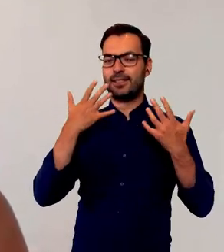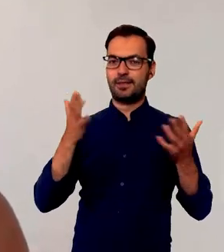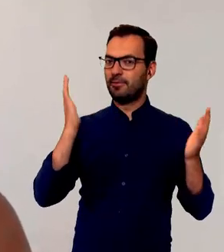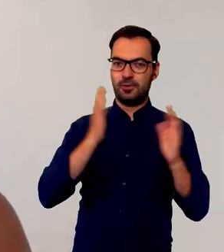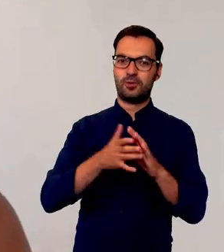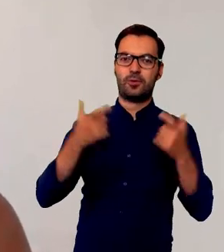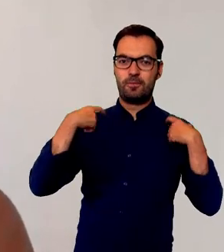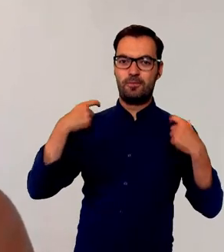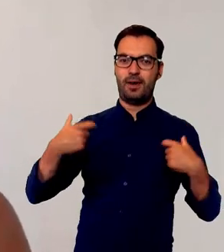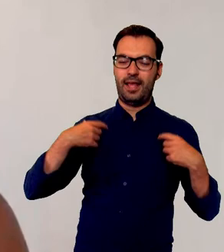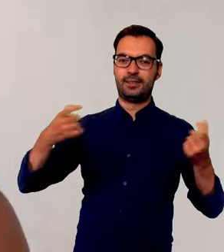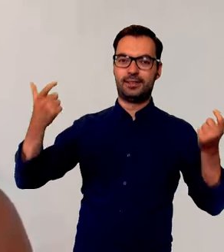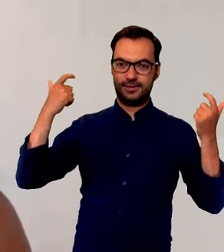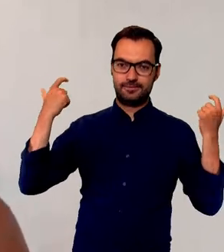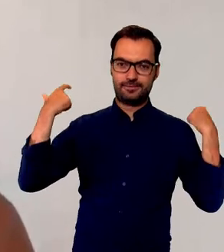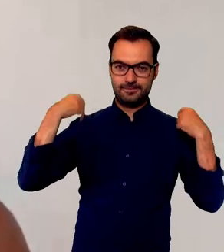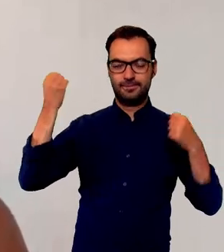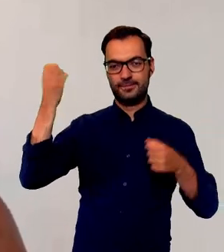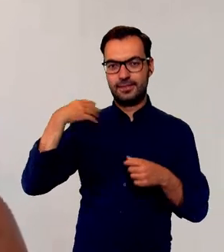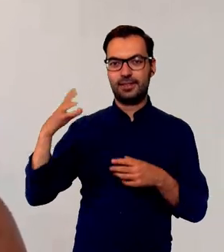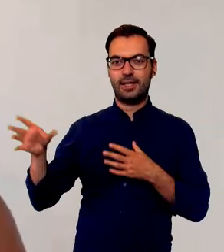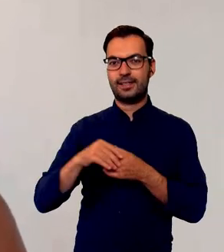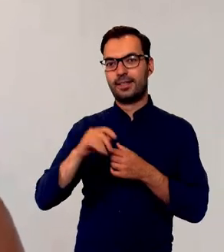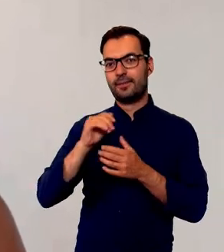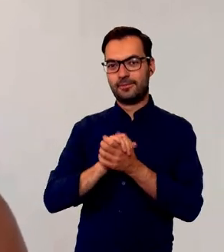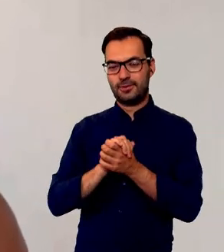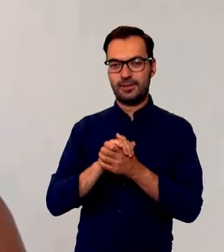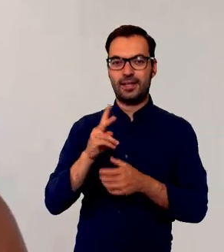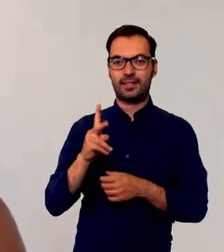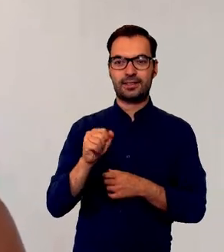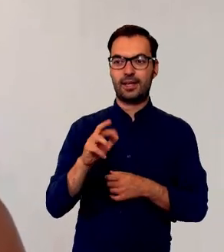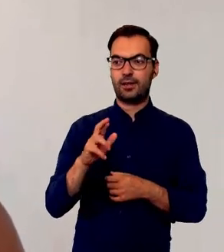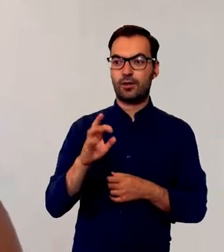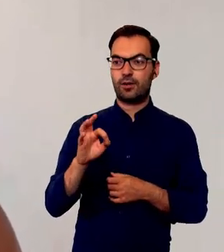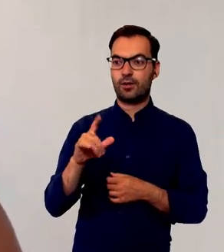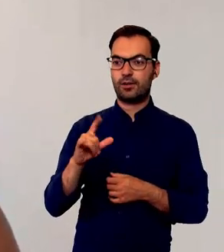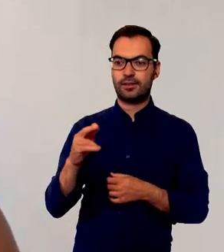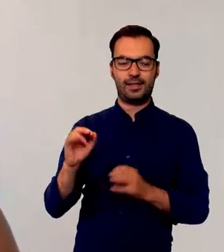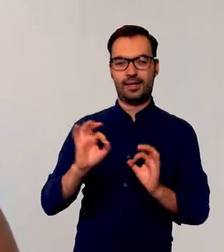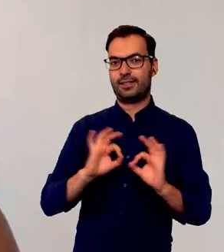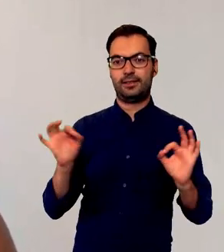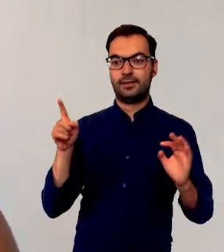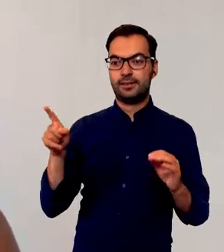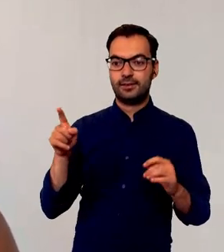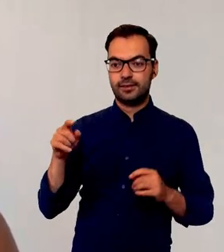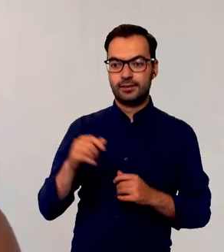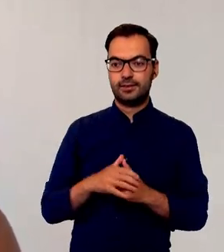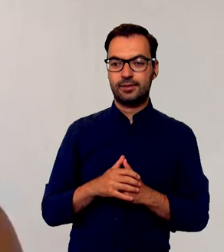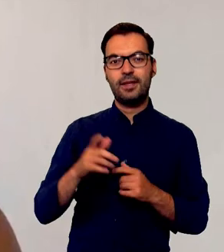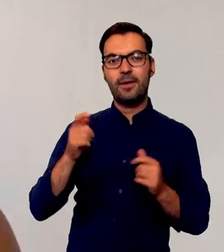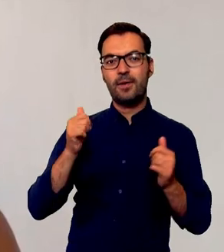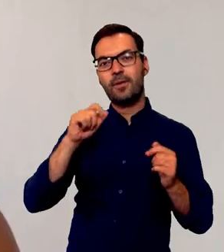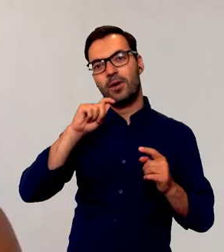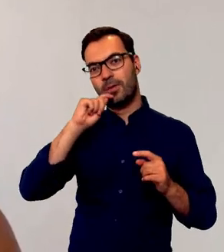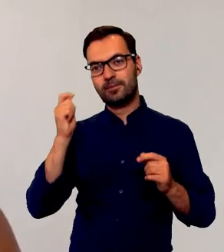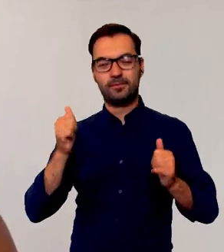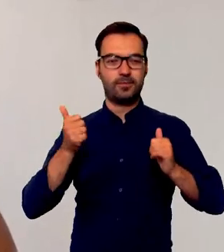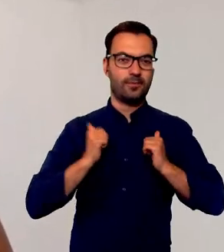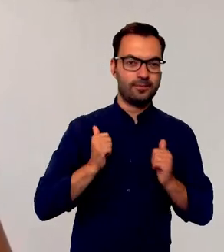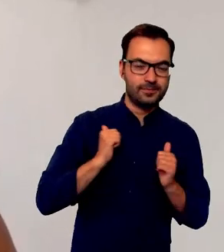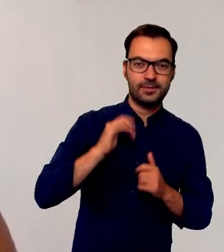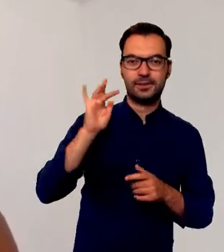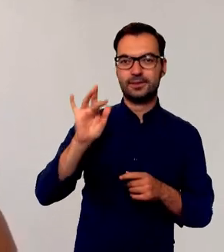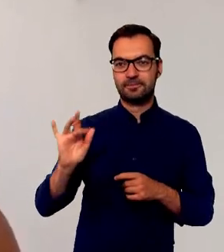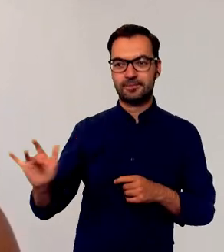wziąć plecak taki właśnie pod moją przyjaciółkę Karolinę, która jest takim doskonałym globtroterem, która